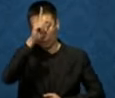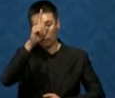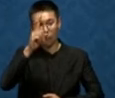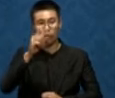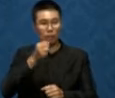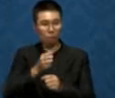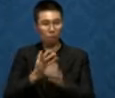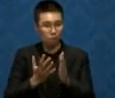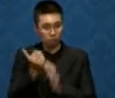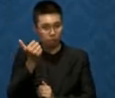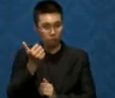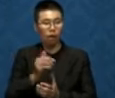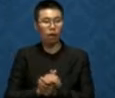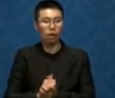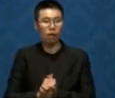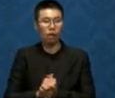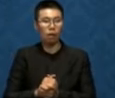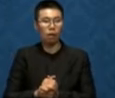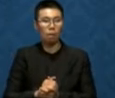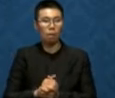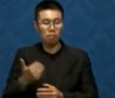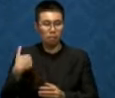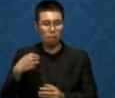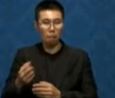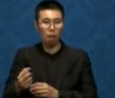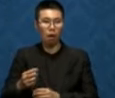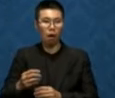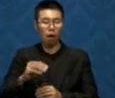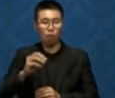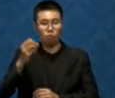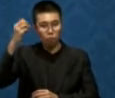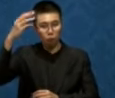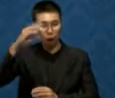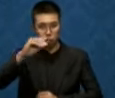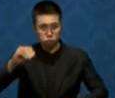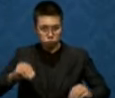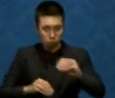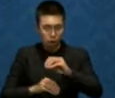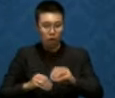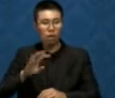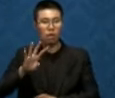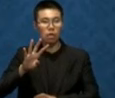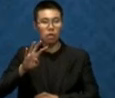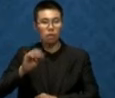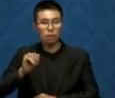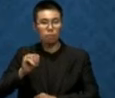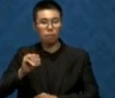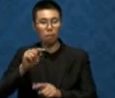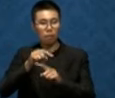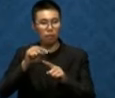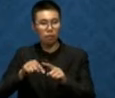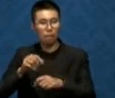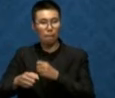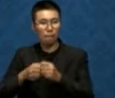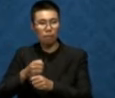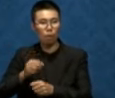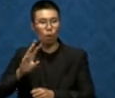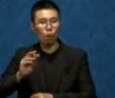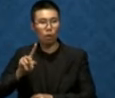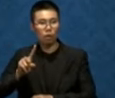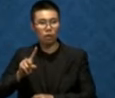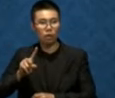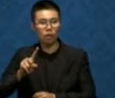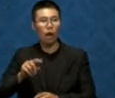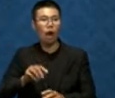ครับเขาสามารถที่จะใช้พลังงานหมุนเวียนในการผลิตไฟฟ้าได้ 40%ตั้งแต่ปี 61แล้วนะครับสหราชอาณาจักรนะครับ